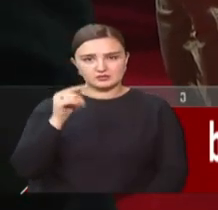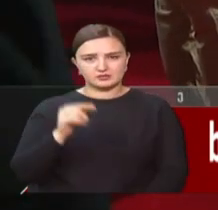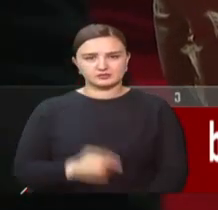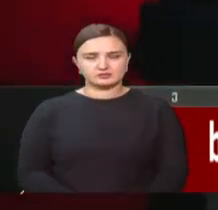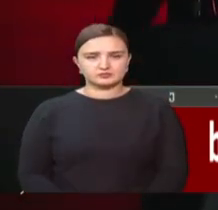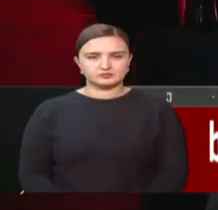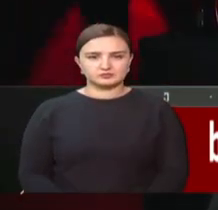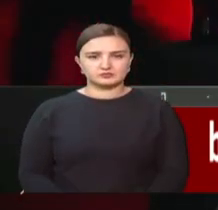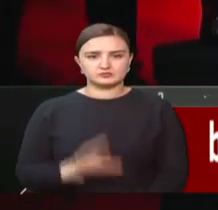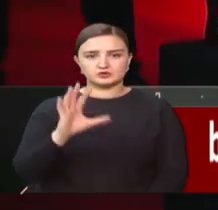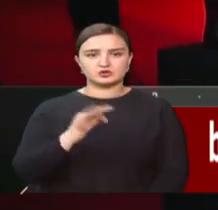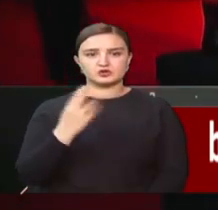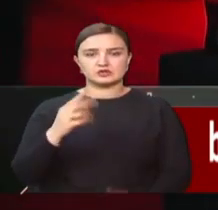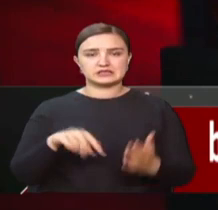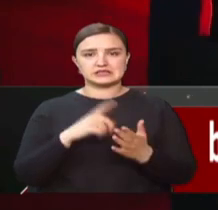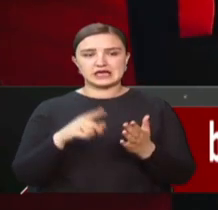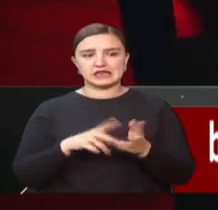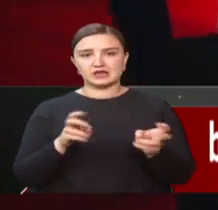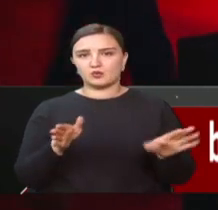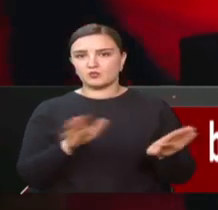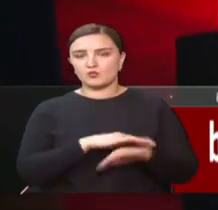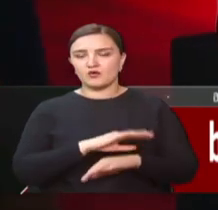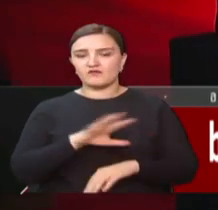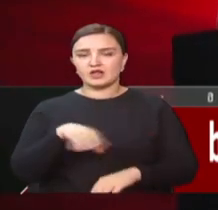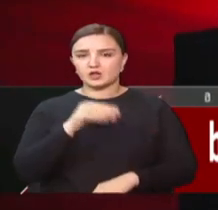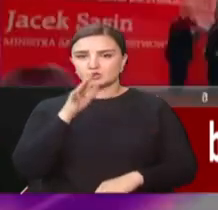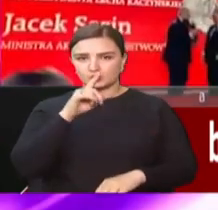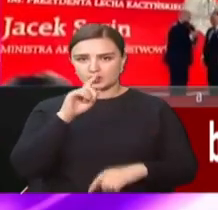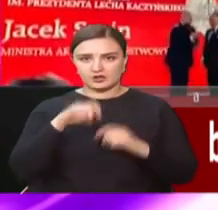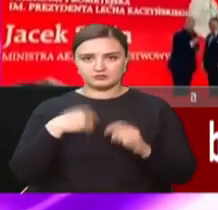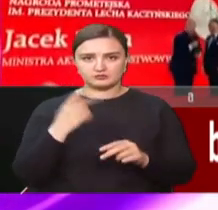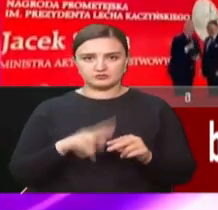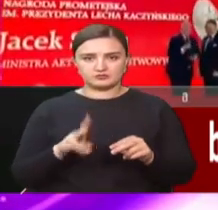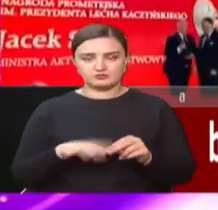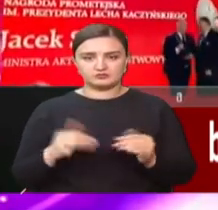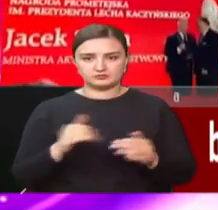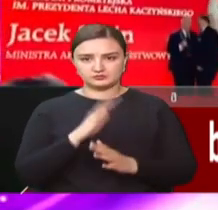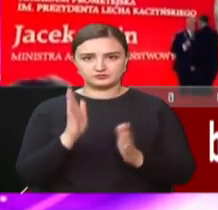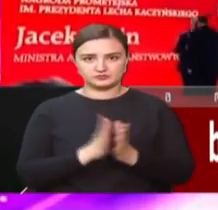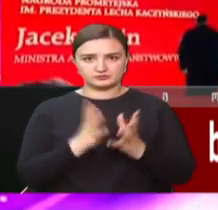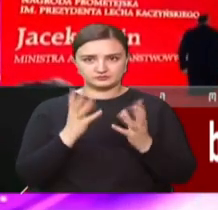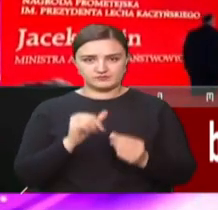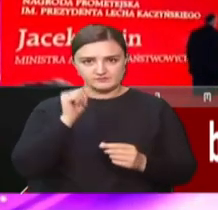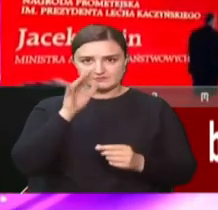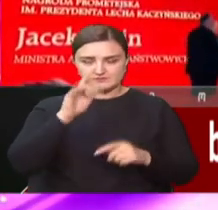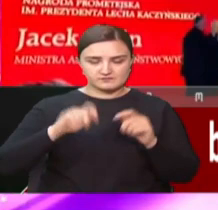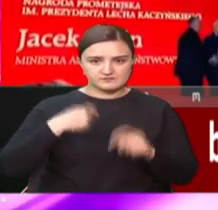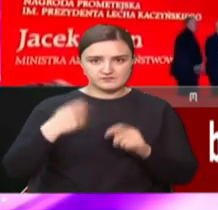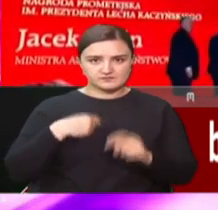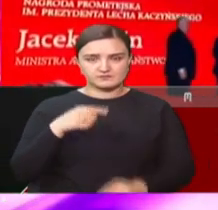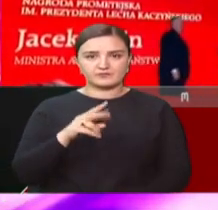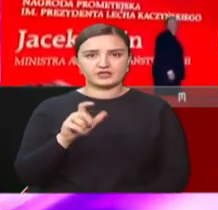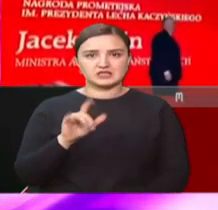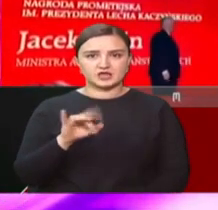ბაობაბებს და სოციალურ საკითხებს ფარავს და ყველას აკარგვინებს დროს. მთელი დღე რო დავკარგეთ კეზერაშვილზე, ყველას რო დავკარგავთ იმის ორი დღის